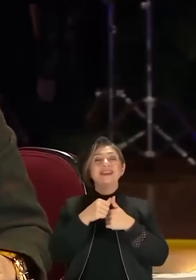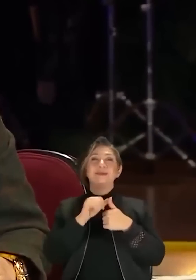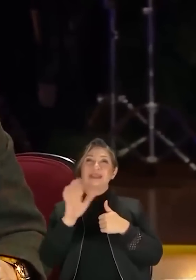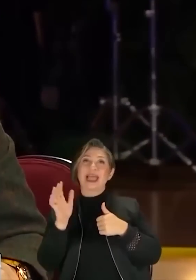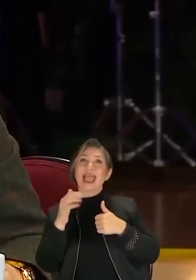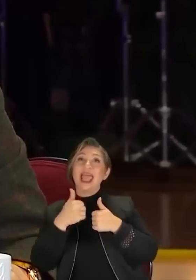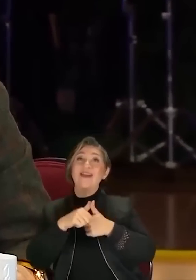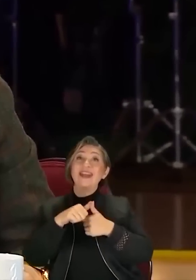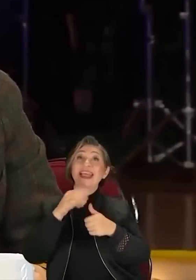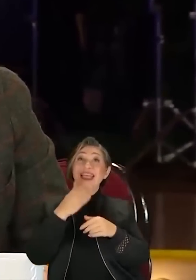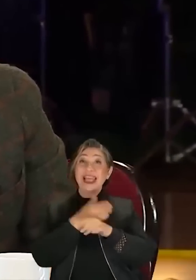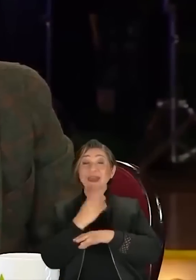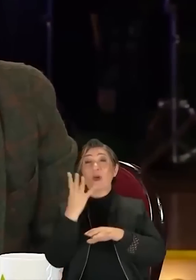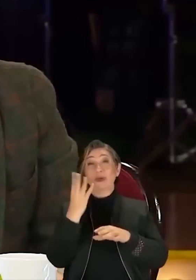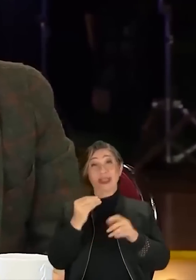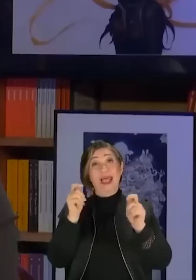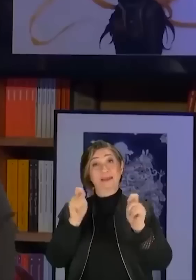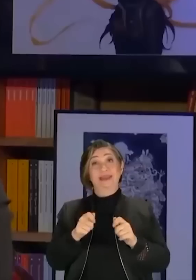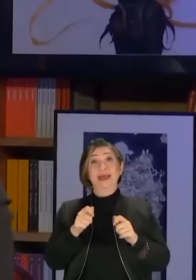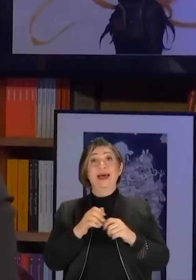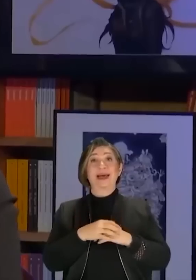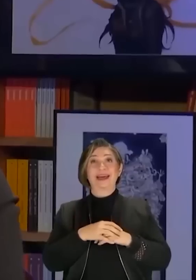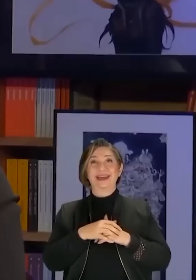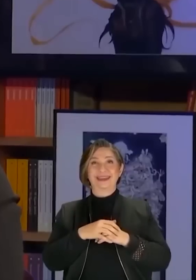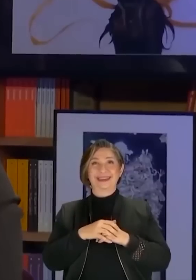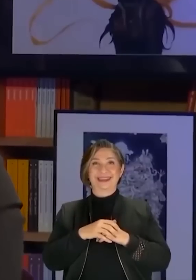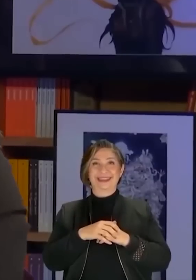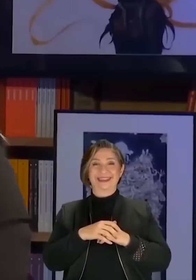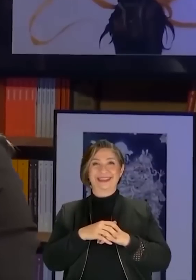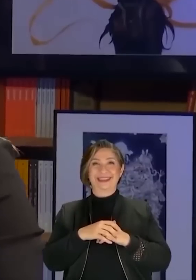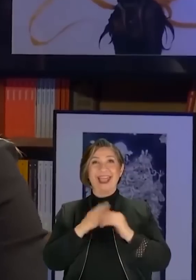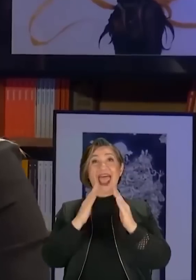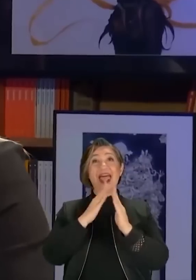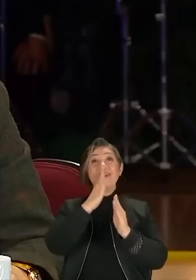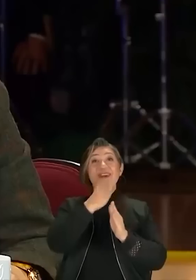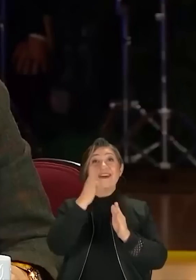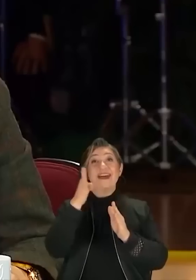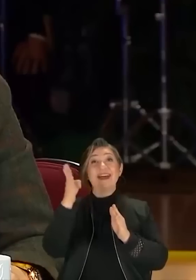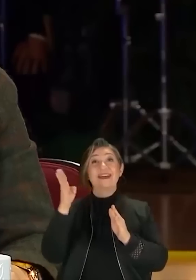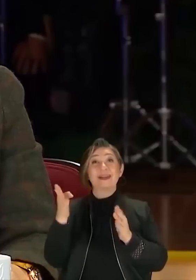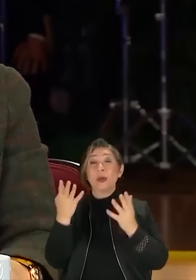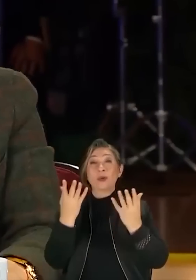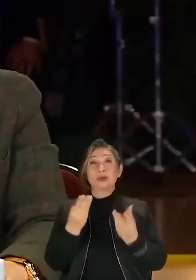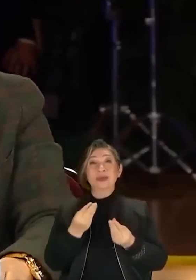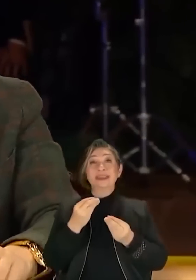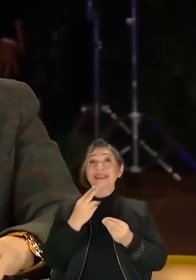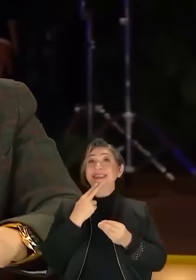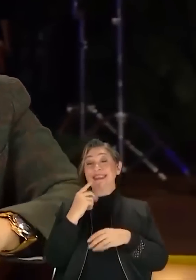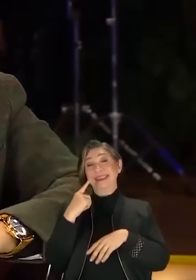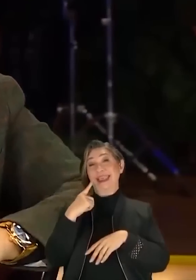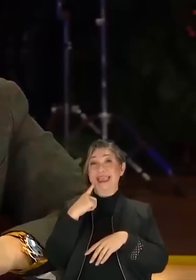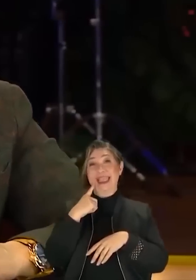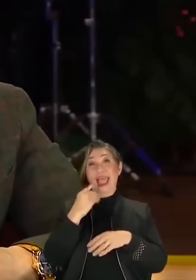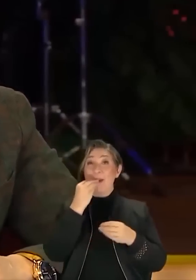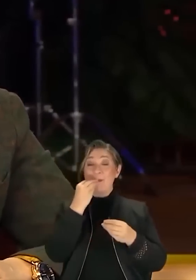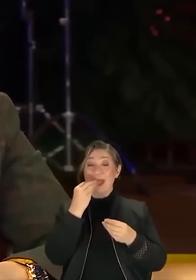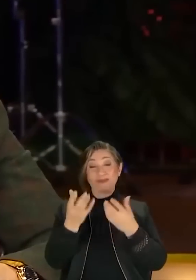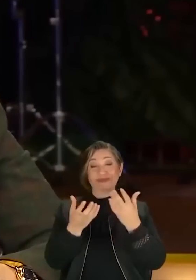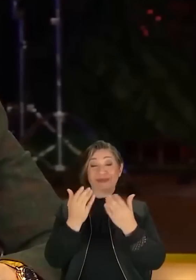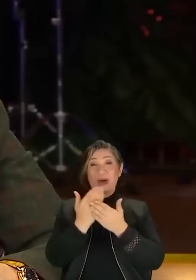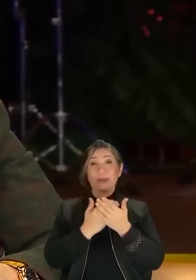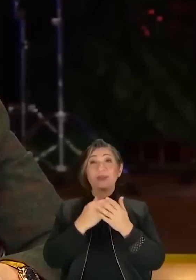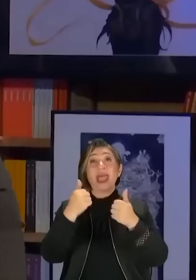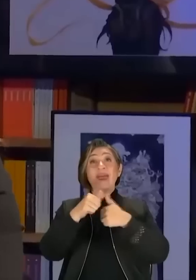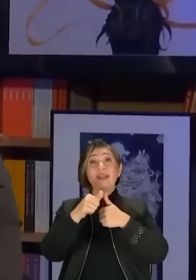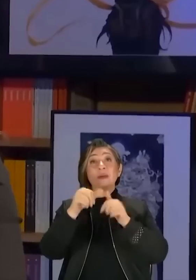Keşke evlilik gerçekten olsa da yapsan. Bizim evlilikçiler ev ev dolaşıyor. Ev ev dolaşıyor onlar, ne olmuş? Keşke Sedacığım, gerçekten